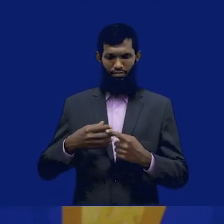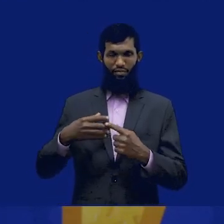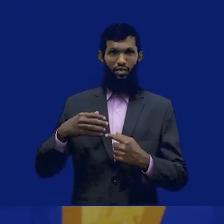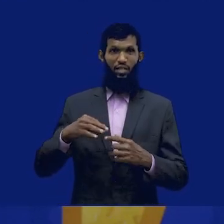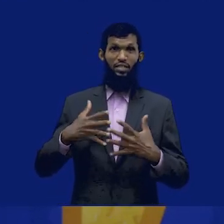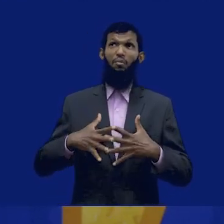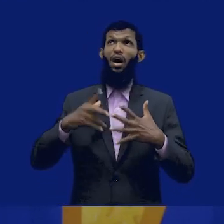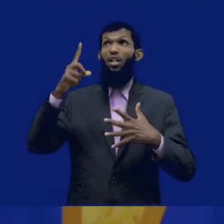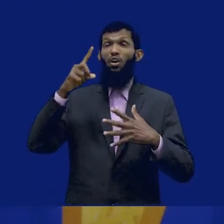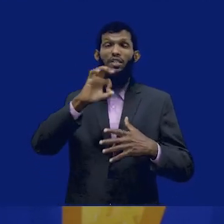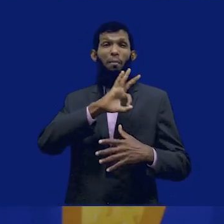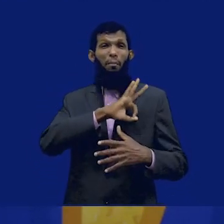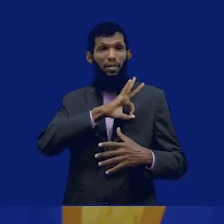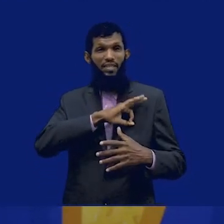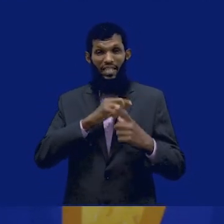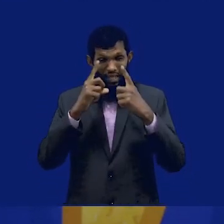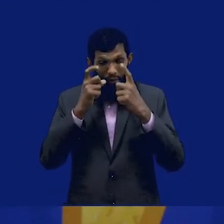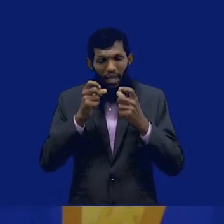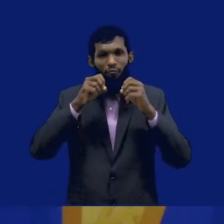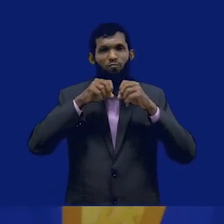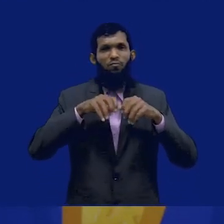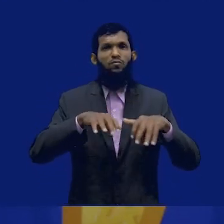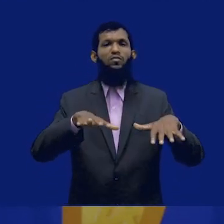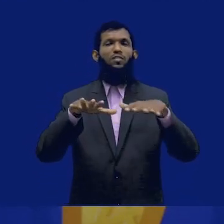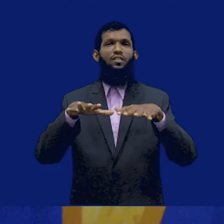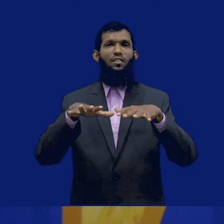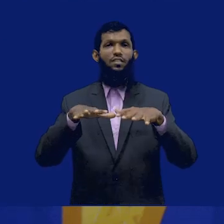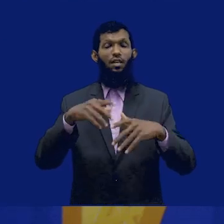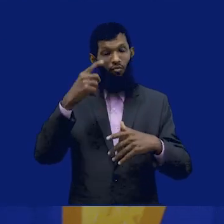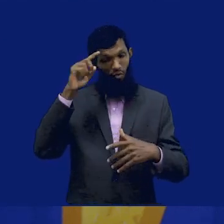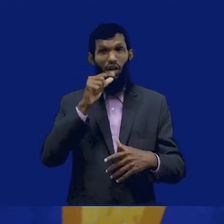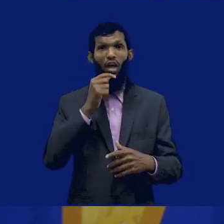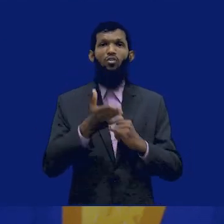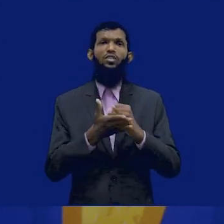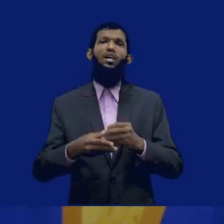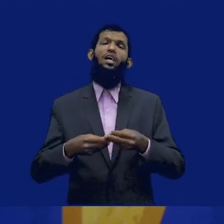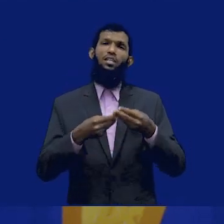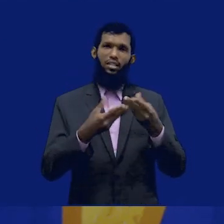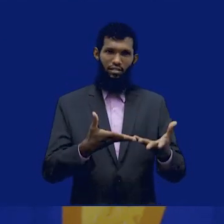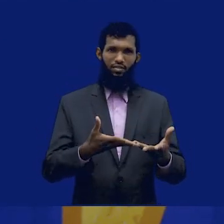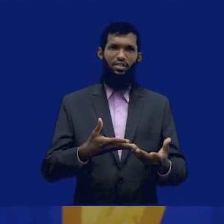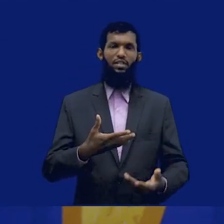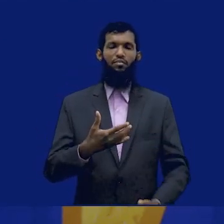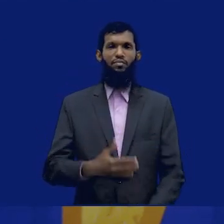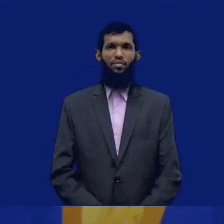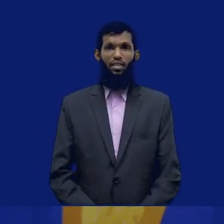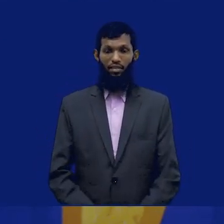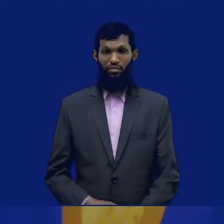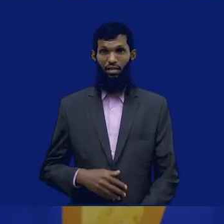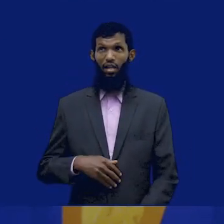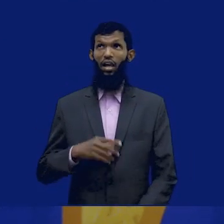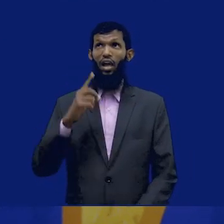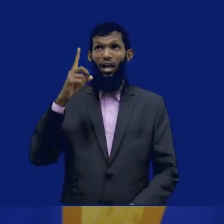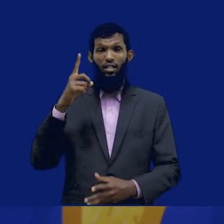His mercy to those who give zakat. Allah subhanahu wa ta'ala says, وَرَحْمَتِي وَسِعَتْ كُلَّ شَيْءٍ. That